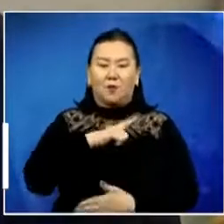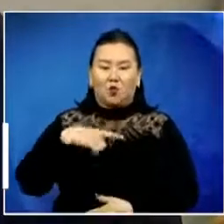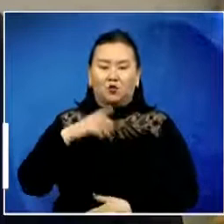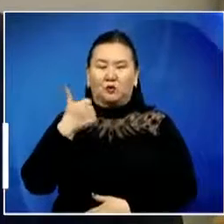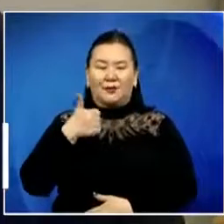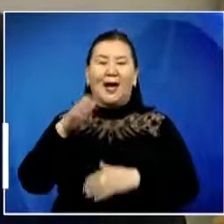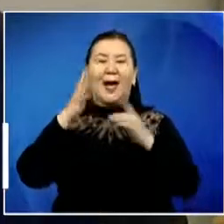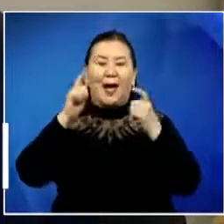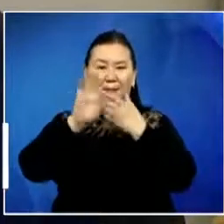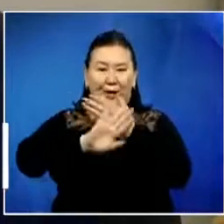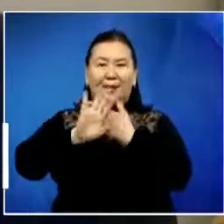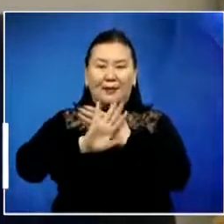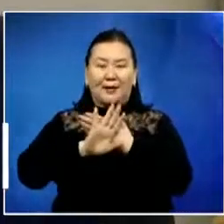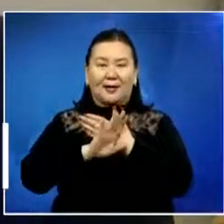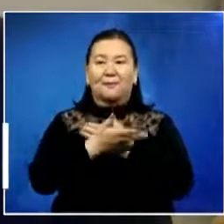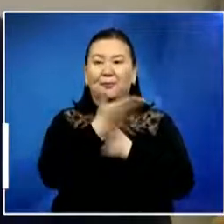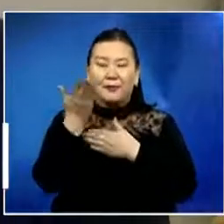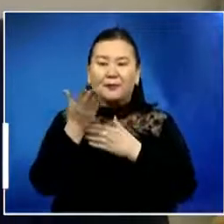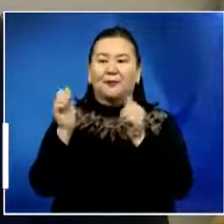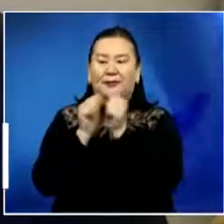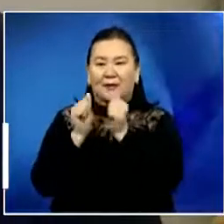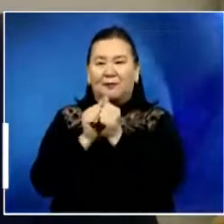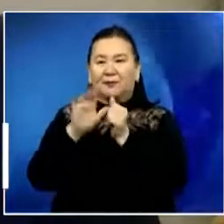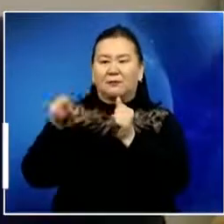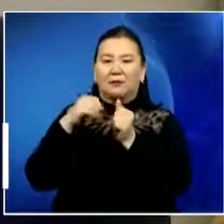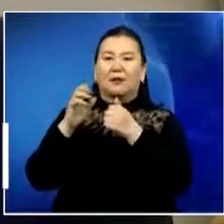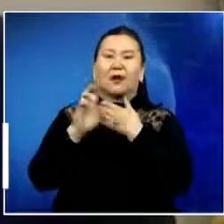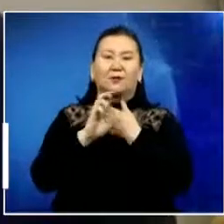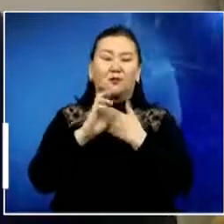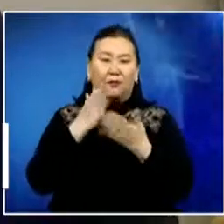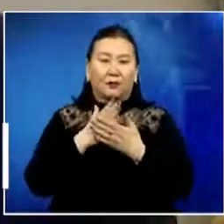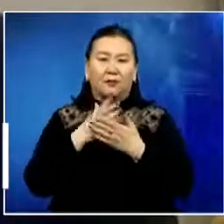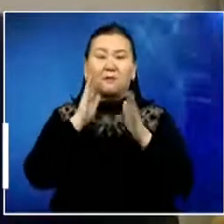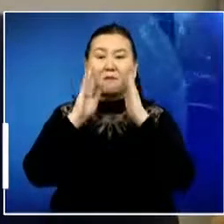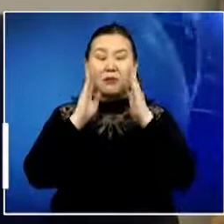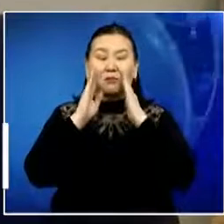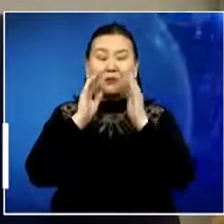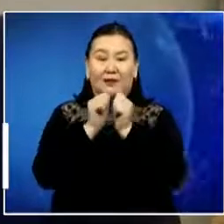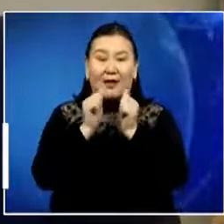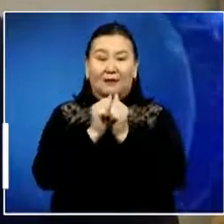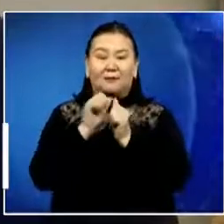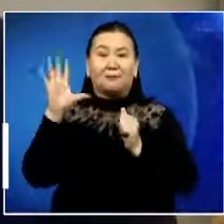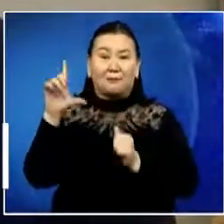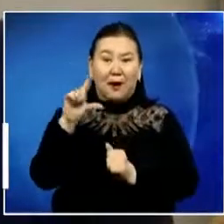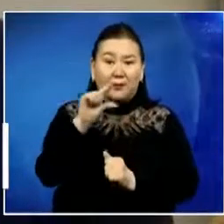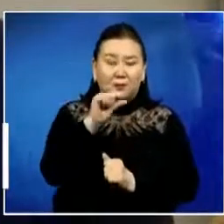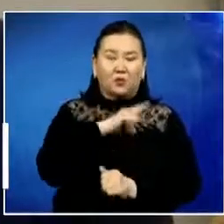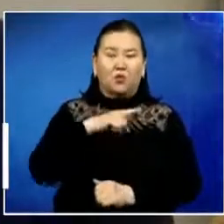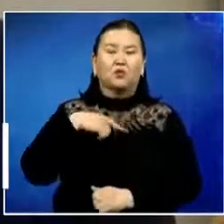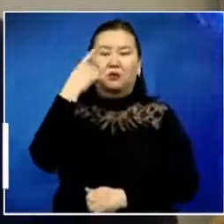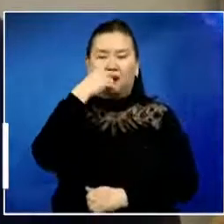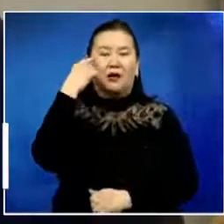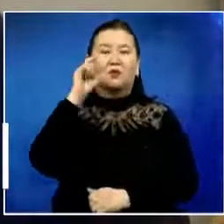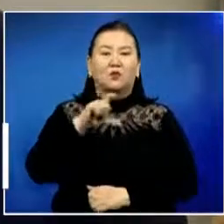хамгаалаарай. Өөртөөгоо одоо нийтэд биш найзуудтай ч юм уу. Айлсвал тэгээд бас Facebook дээр их найзуудаа багсгаад зөвхөн өөртөөгоо таньдаг